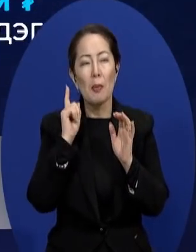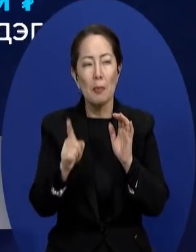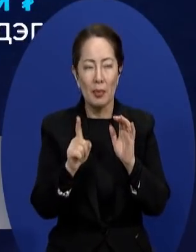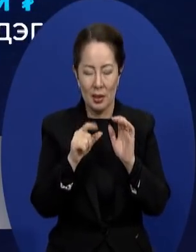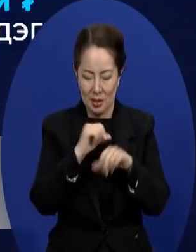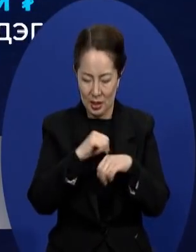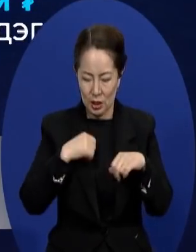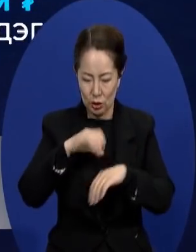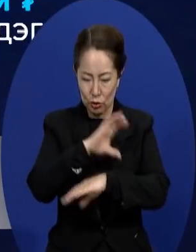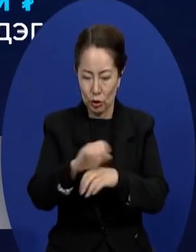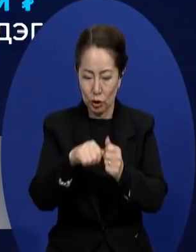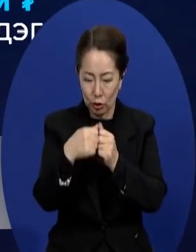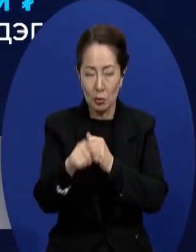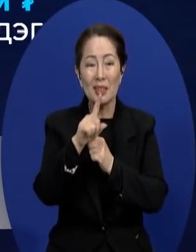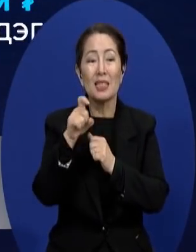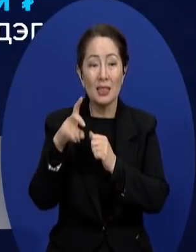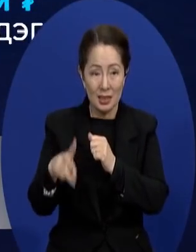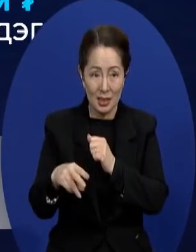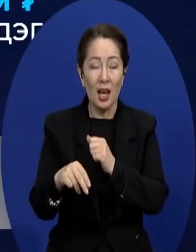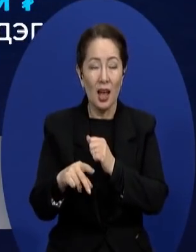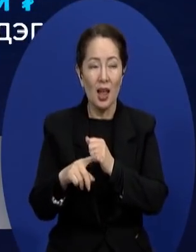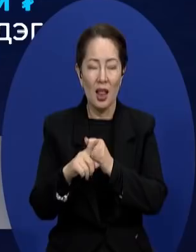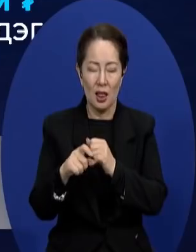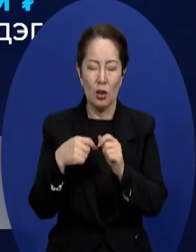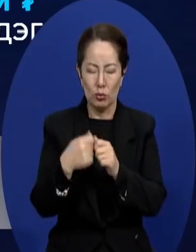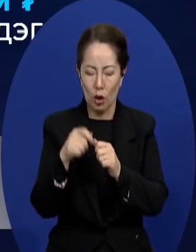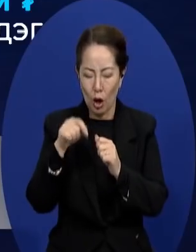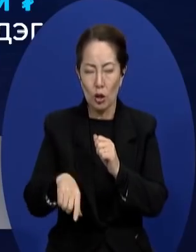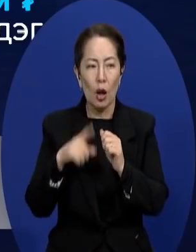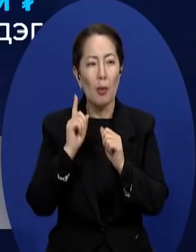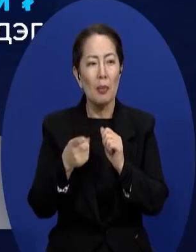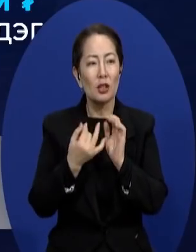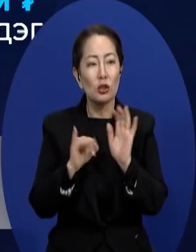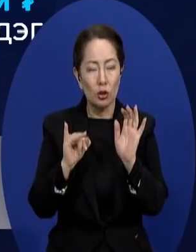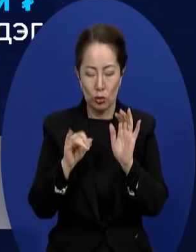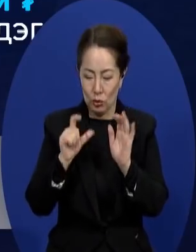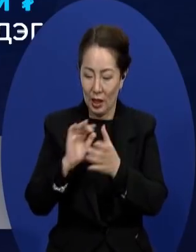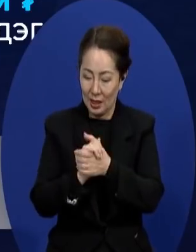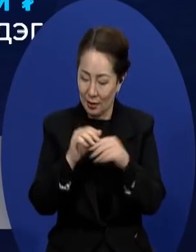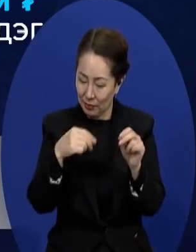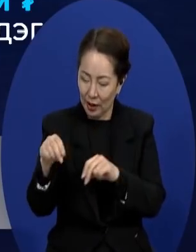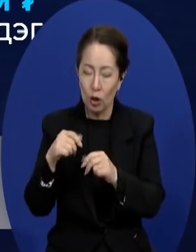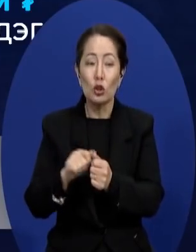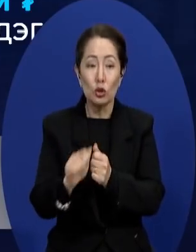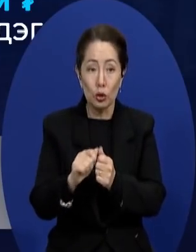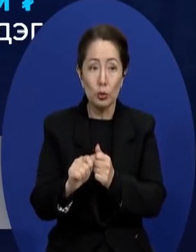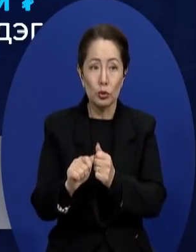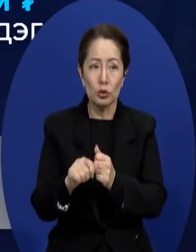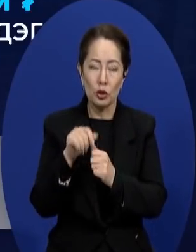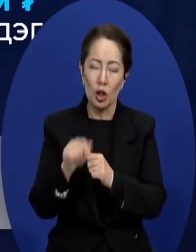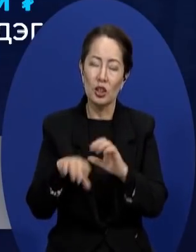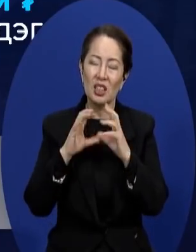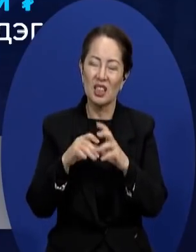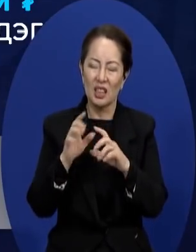сургалтын төлбөрийн зээлээ төлж барагдуулсан байна. Өнөөдрийн байдлаар 1700 гаруй хүн гэрээний дагуу төлбөрөө төлж байна. За одоогор